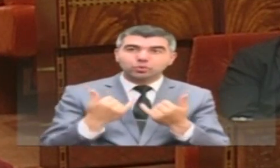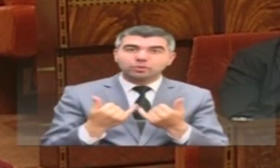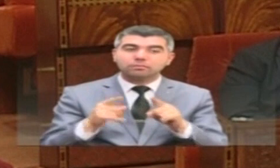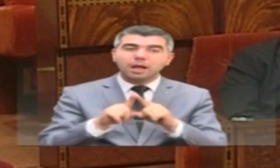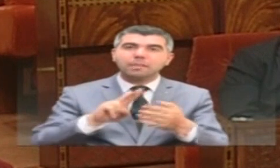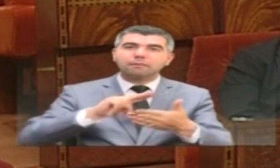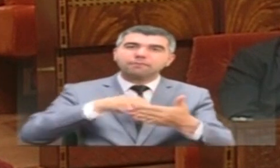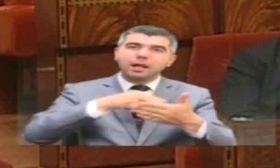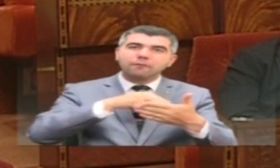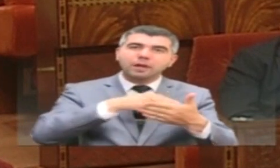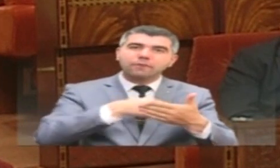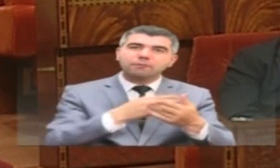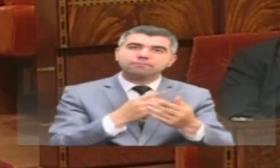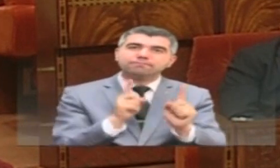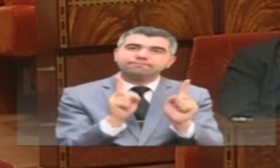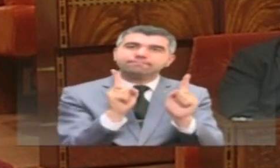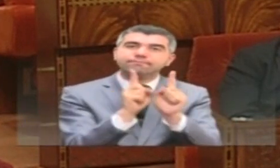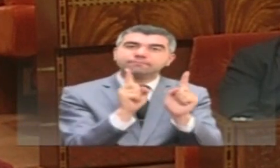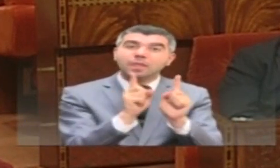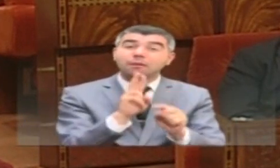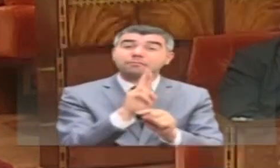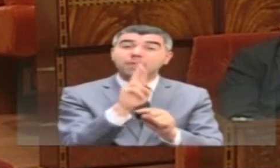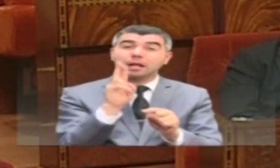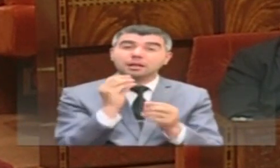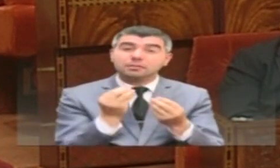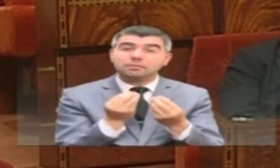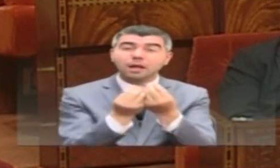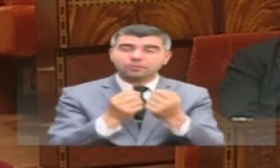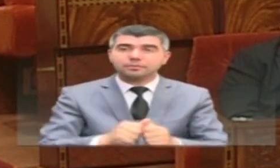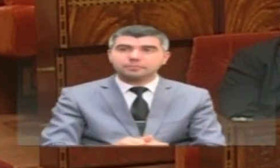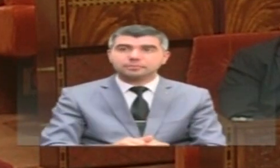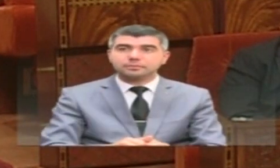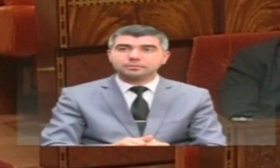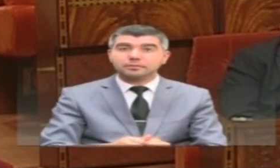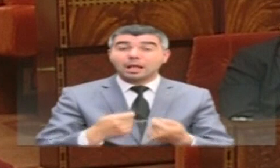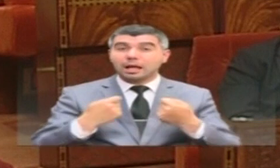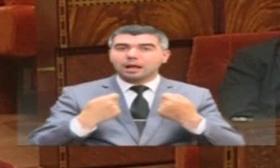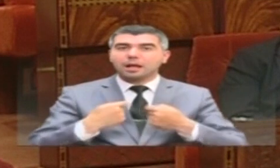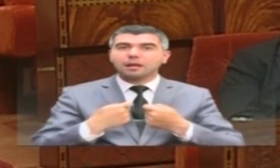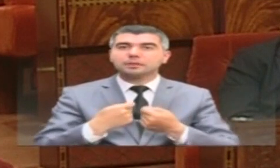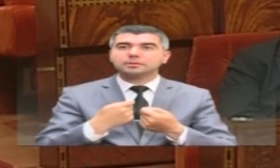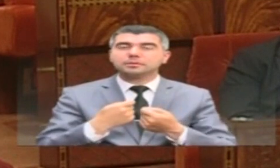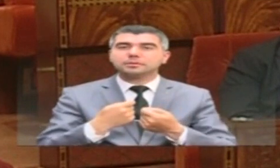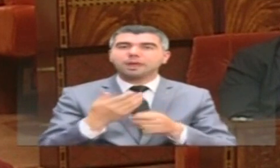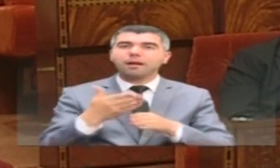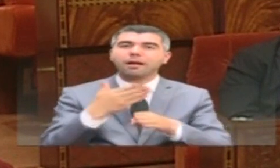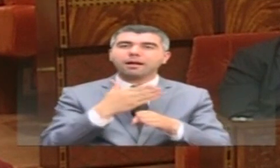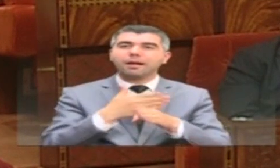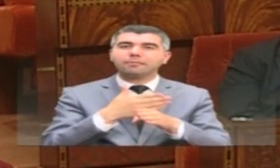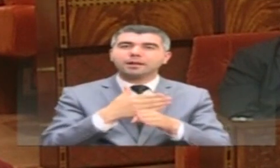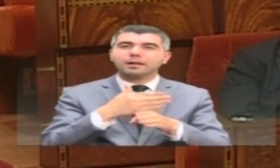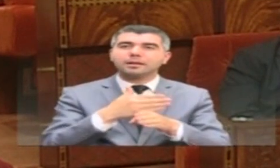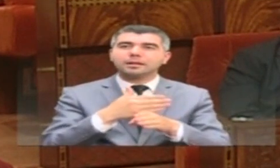التوقيعات ديال بعض الاتفاقيات. وكما تفضل السيد الرئيس، أنه السيد رئيس